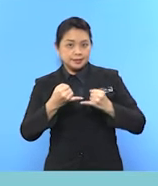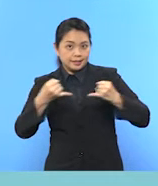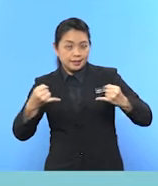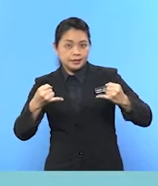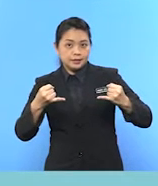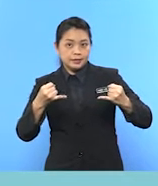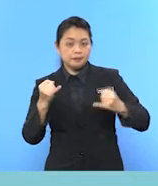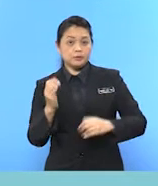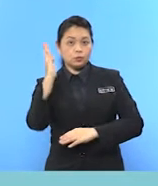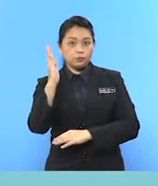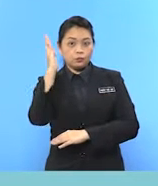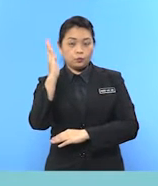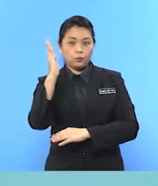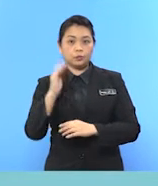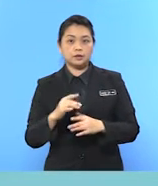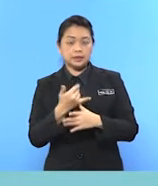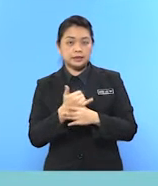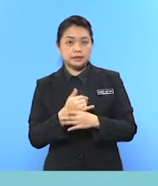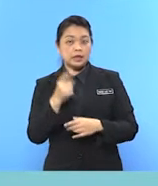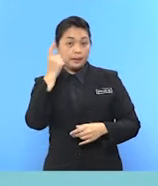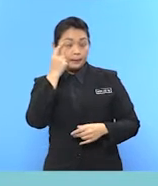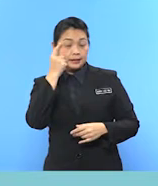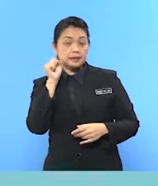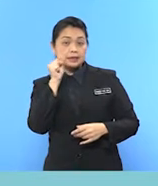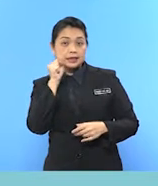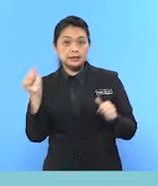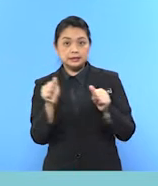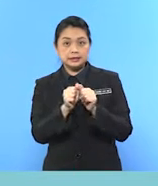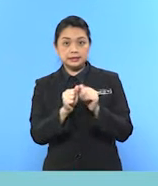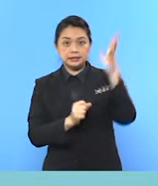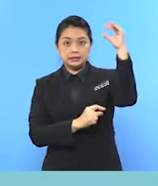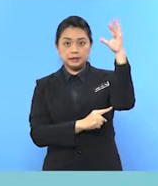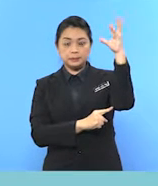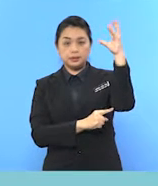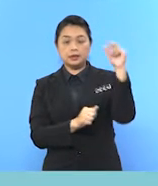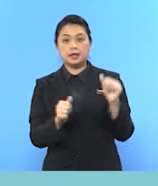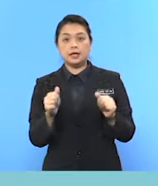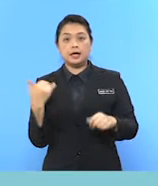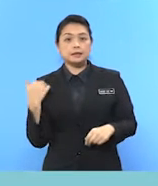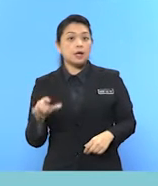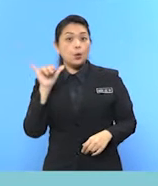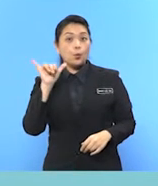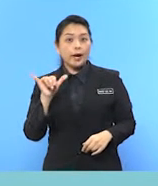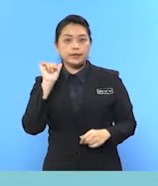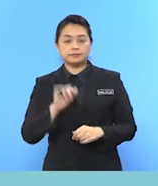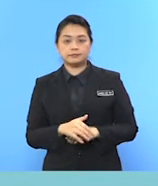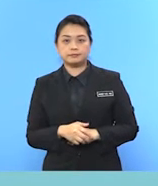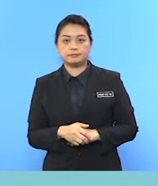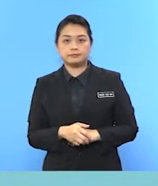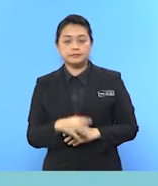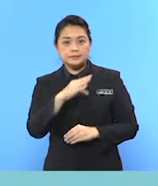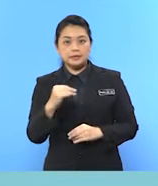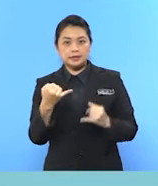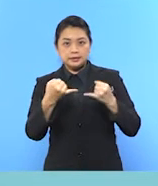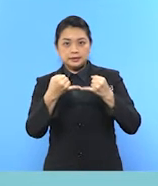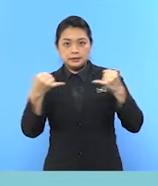Jarak mengufuk di antara mata sarah dengan tiang lampu ialah Y meter.